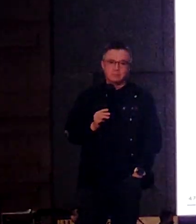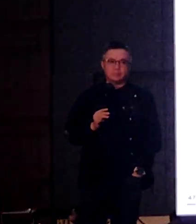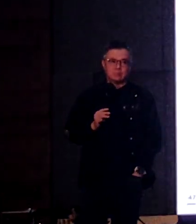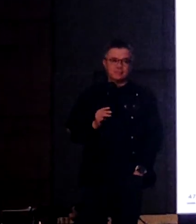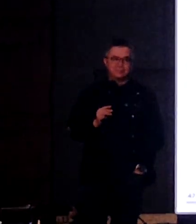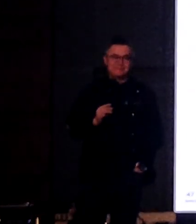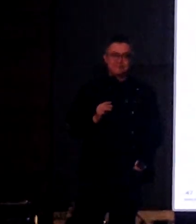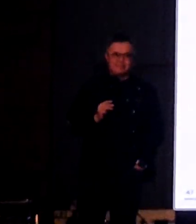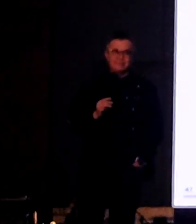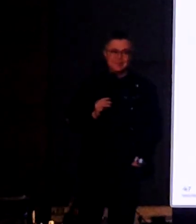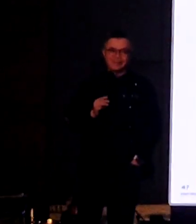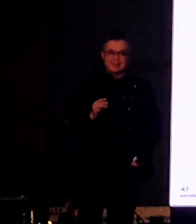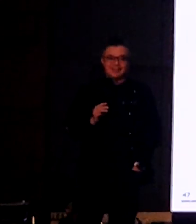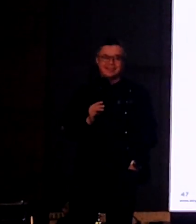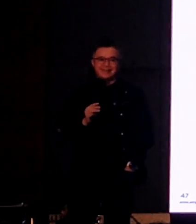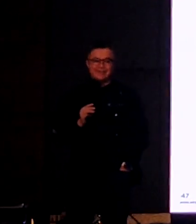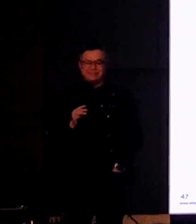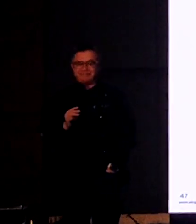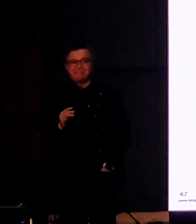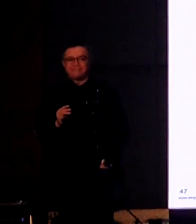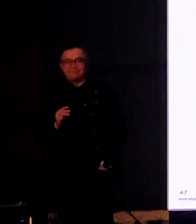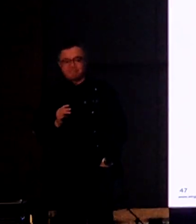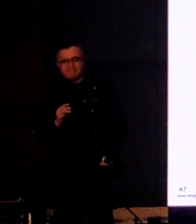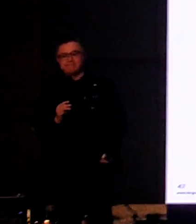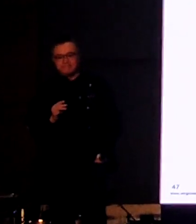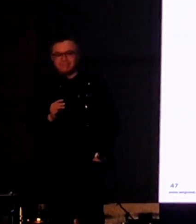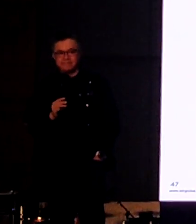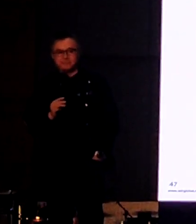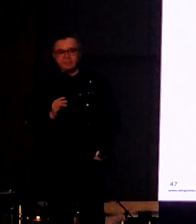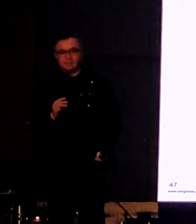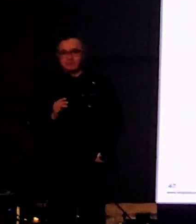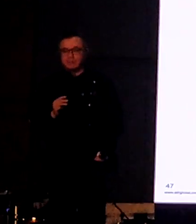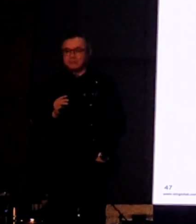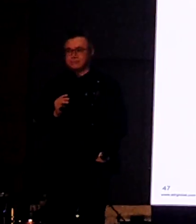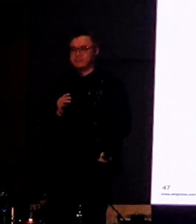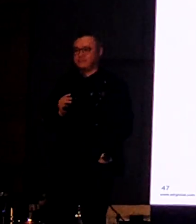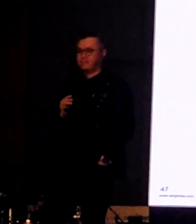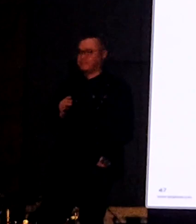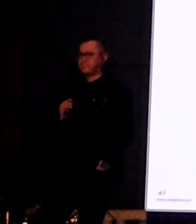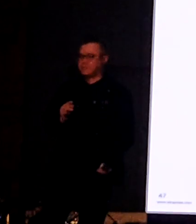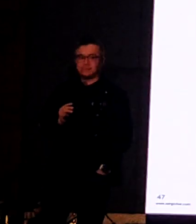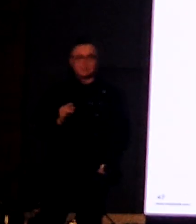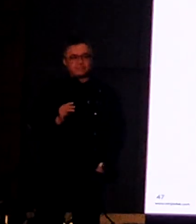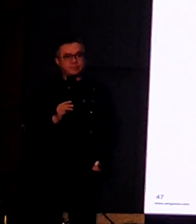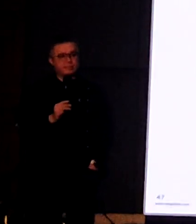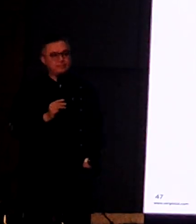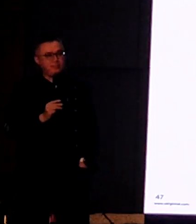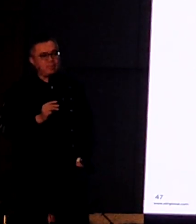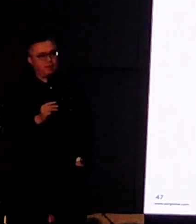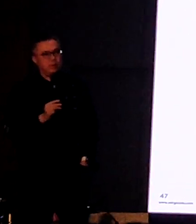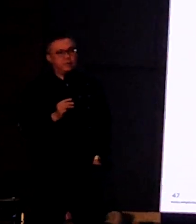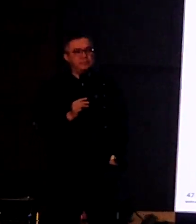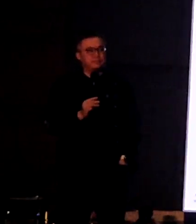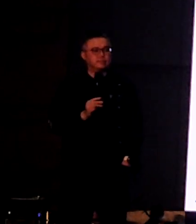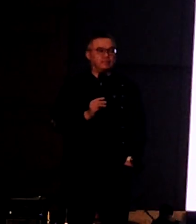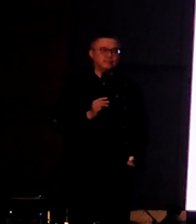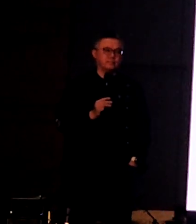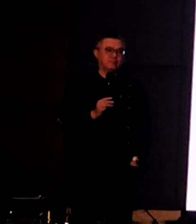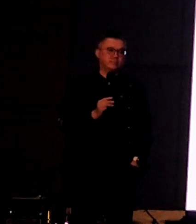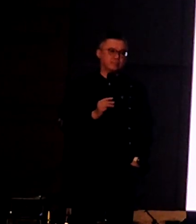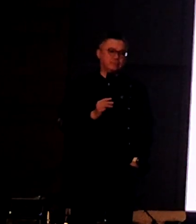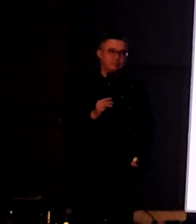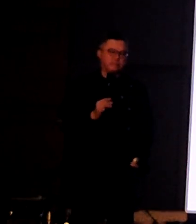Hai semuanya cuma fotonya juga mendekat bicaranya dengan ketidaknyamanan saat Nascar dengan teknologi